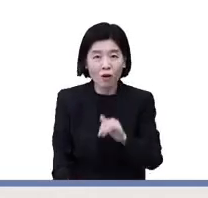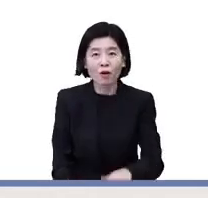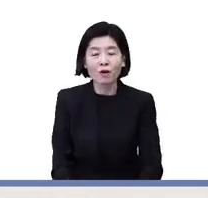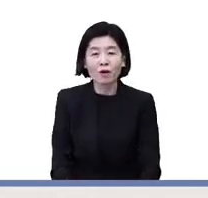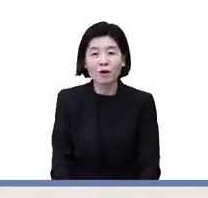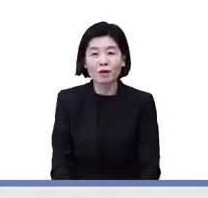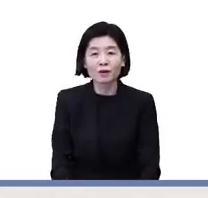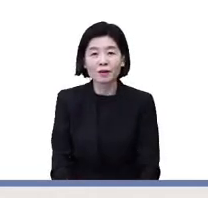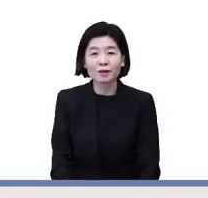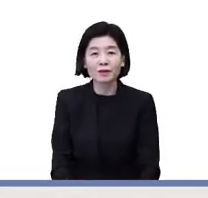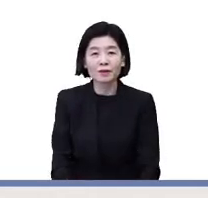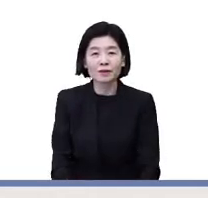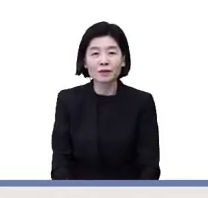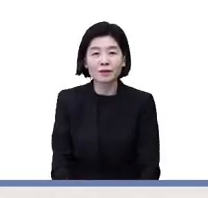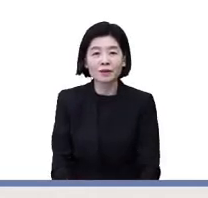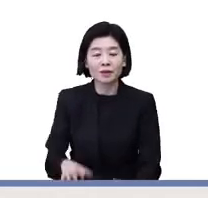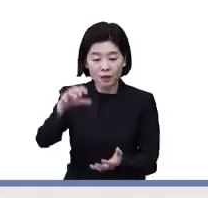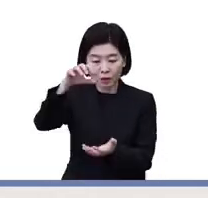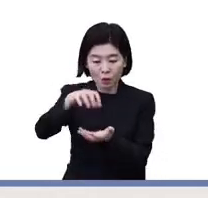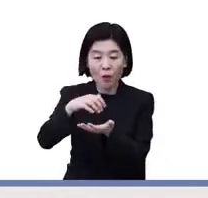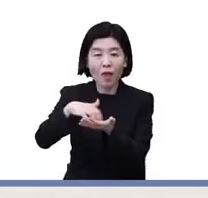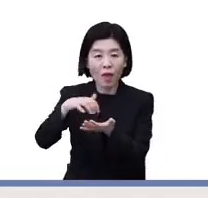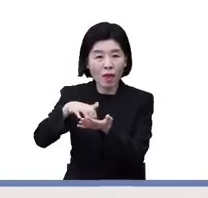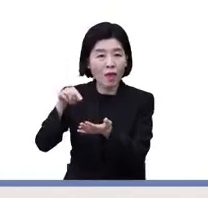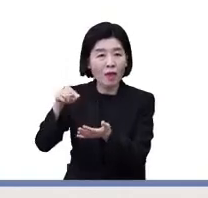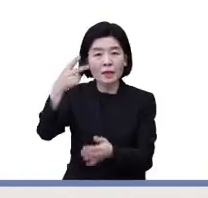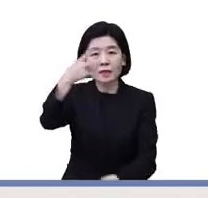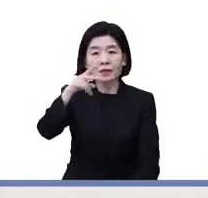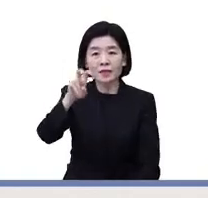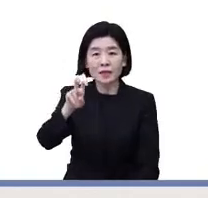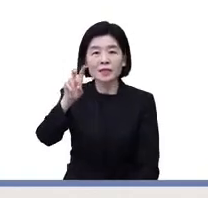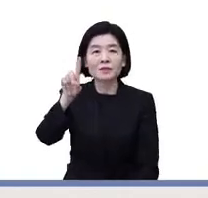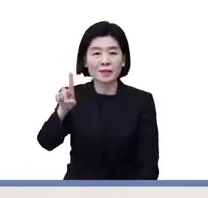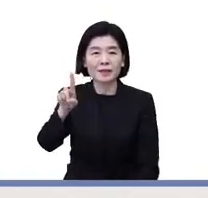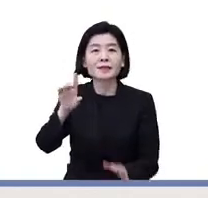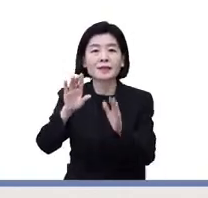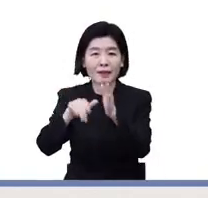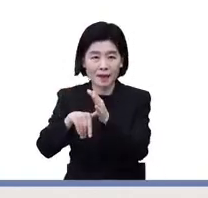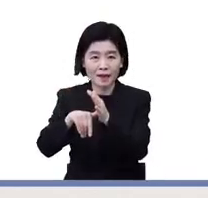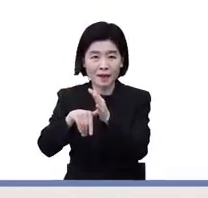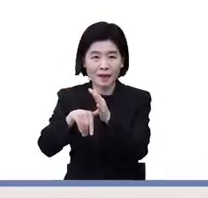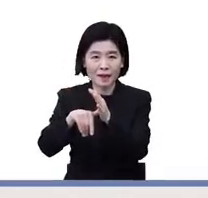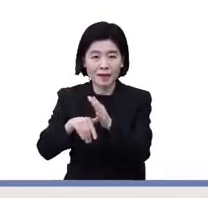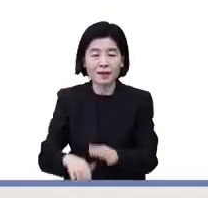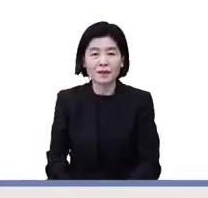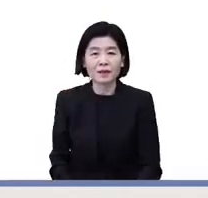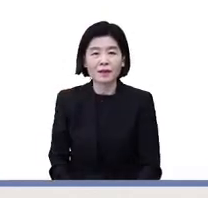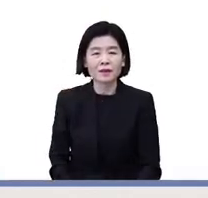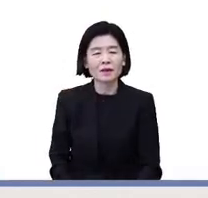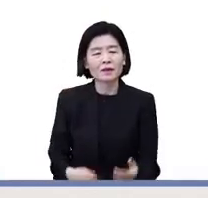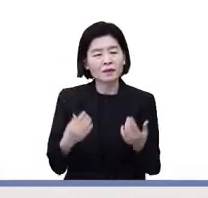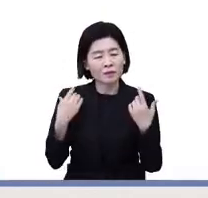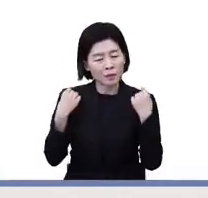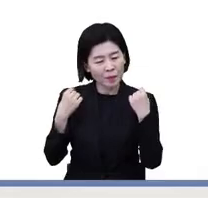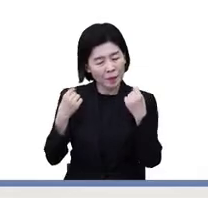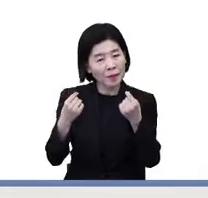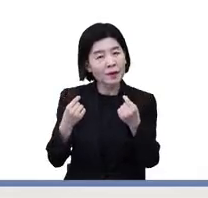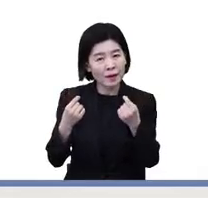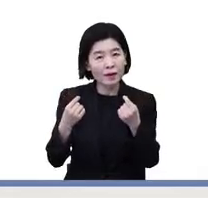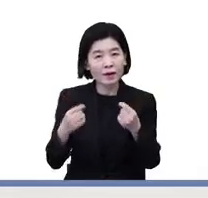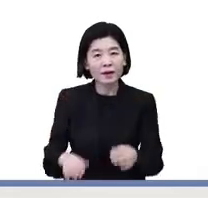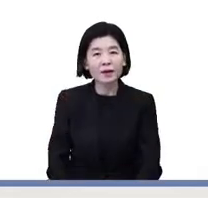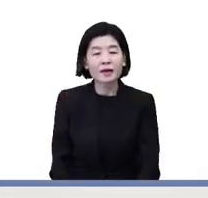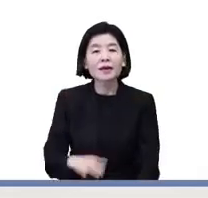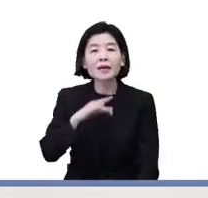자, 이런 통계치가 있는데요. 2021년이지만 뭐 연도별로 크게 다르지는 않습니다.